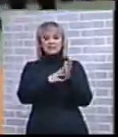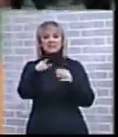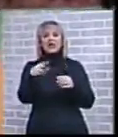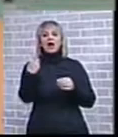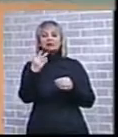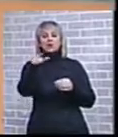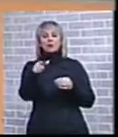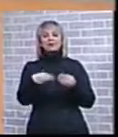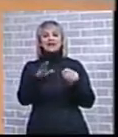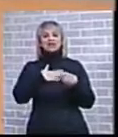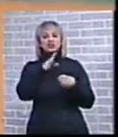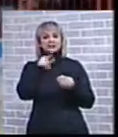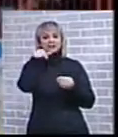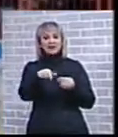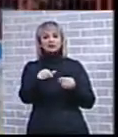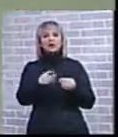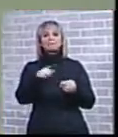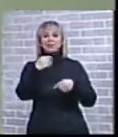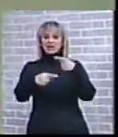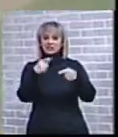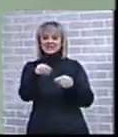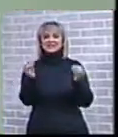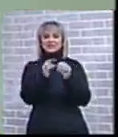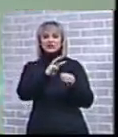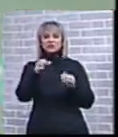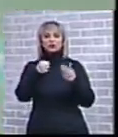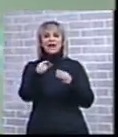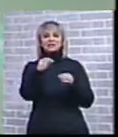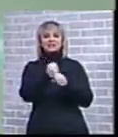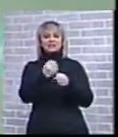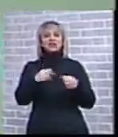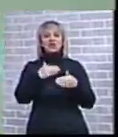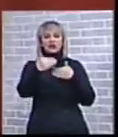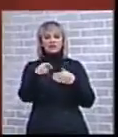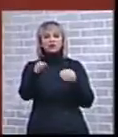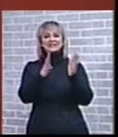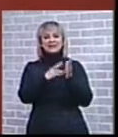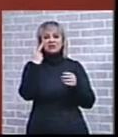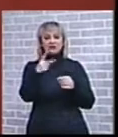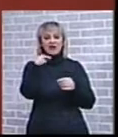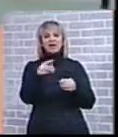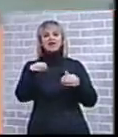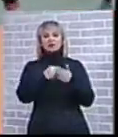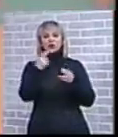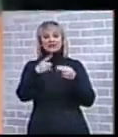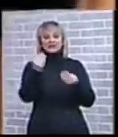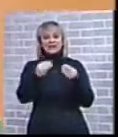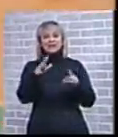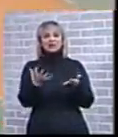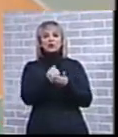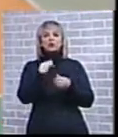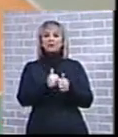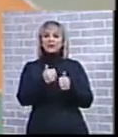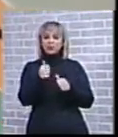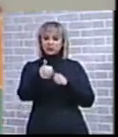во второй половине у наших девушек полетело. За 10 минут они сделали рывок 9-2. И до конца игры удержали